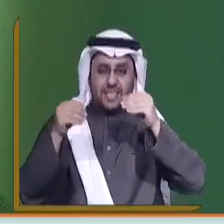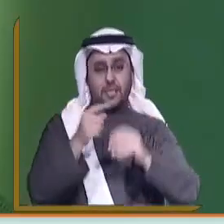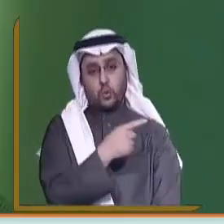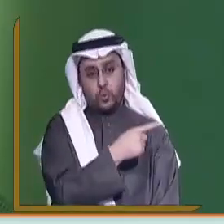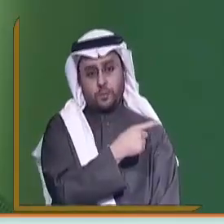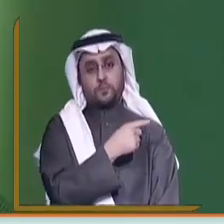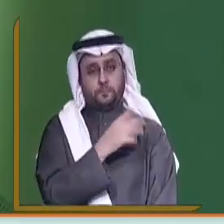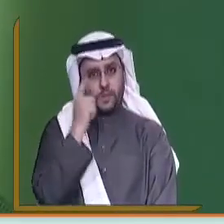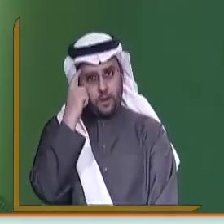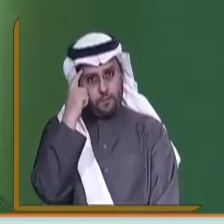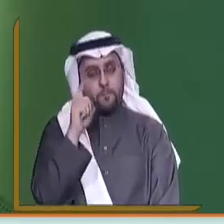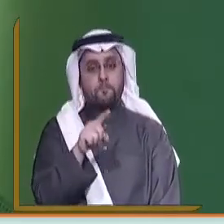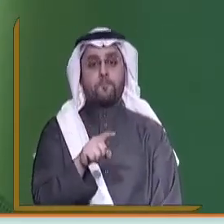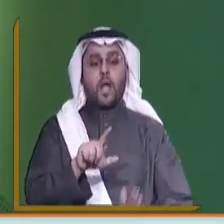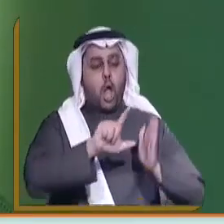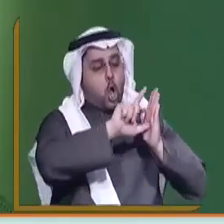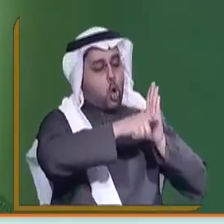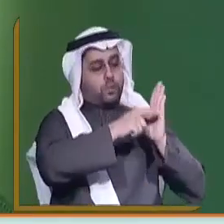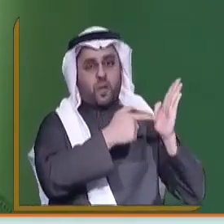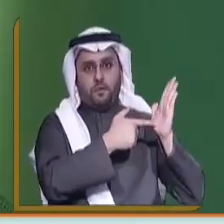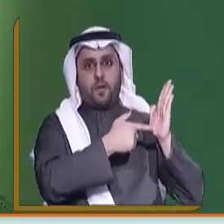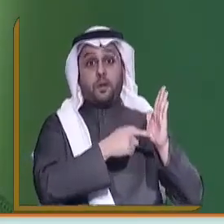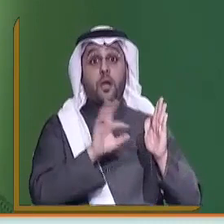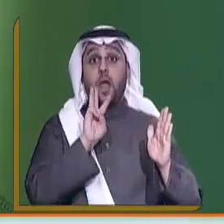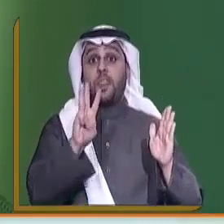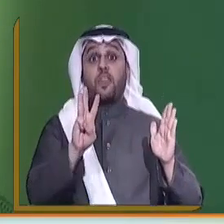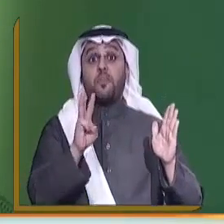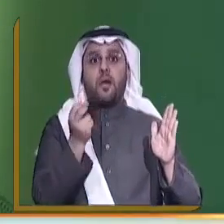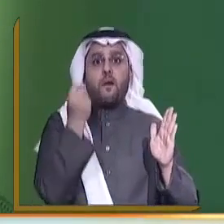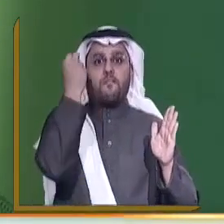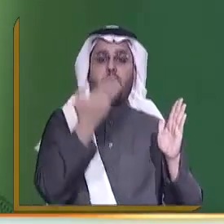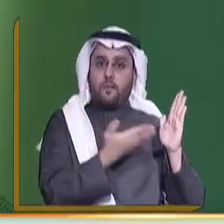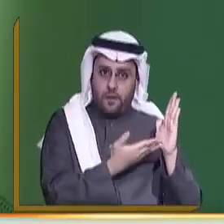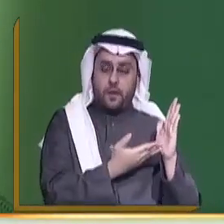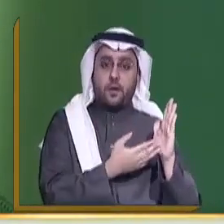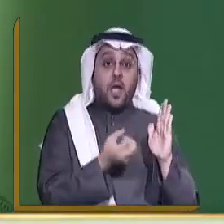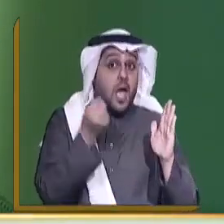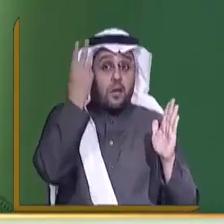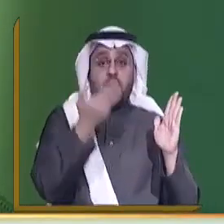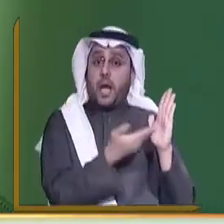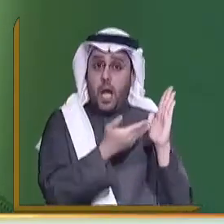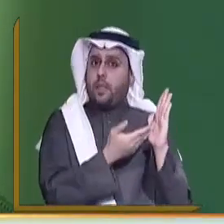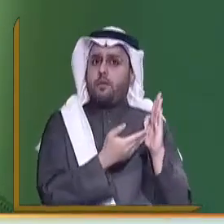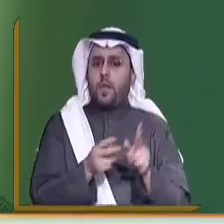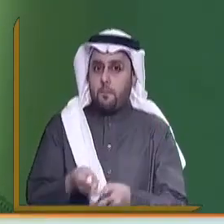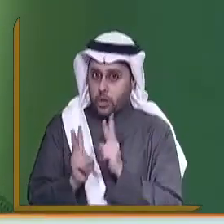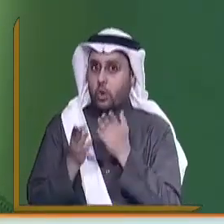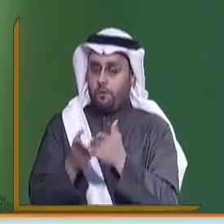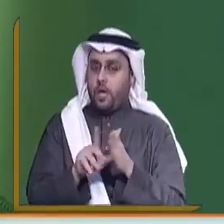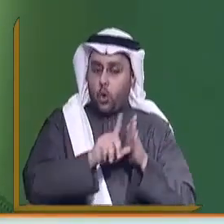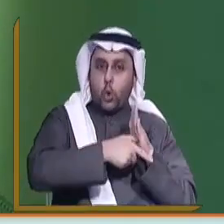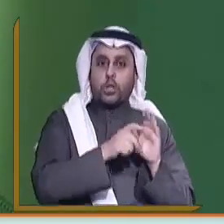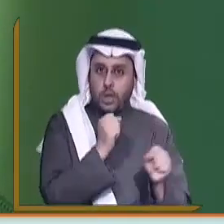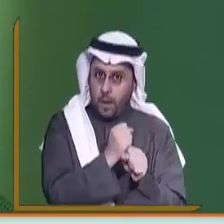باستمرار تحتوي الخطه على اكثر من 300 مبادره هذه المبادرات لها مشاريع ولها خطه